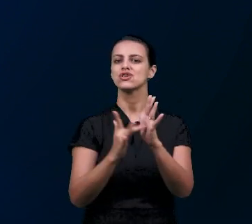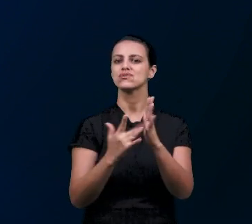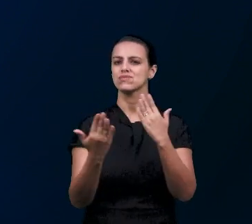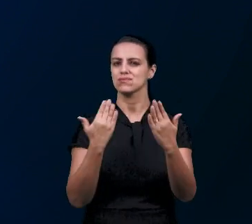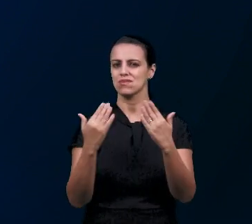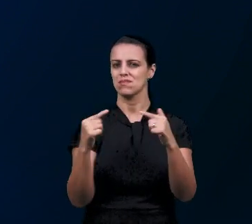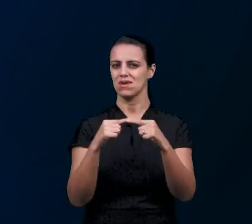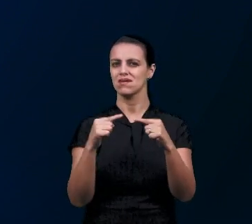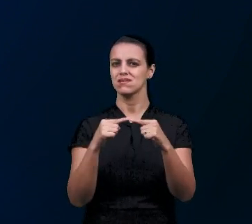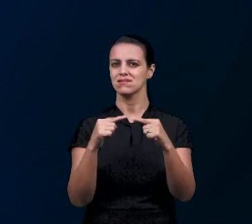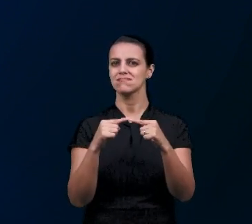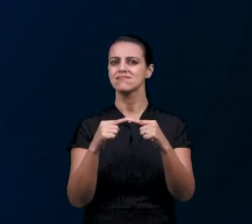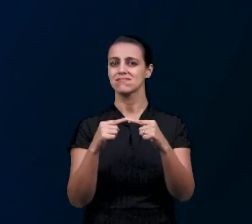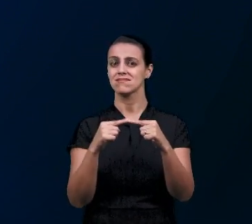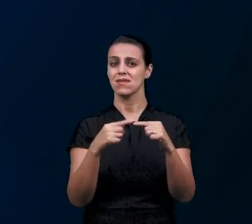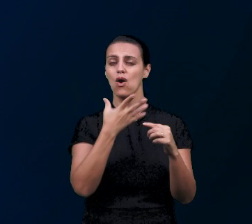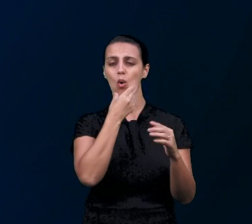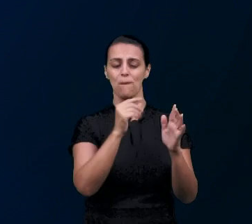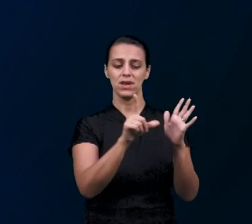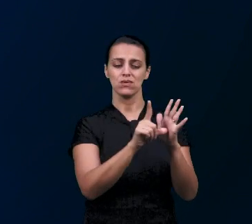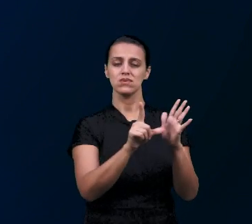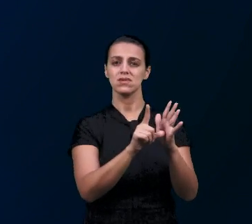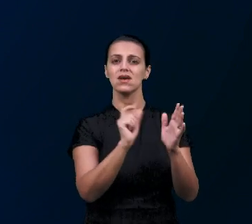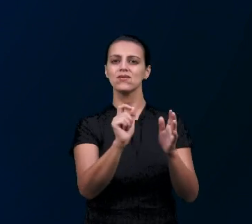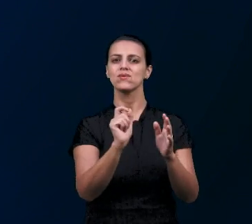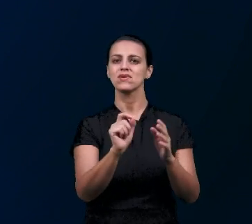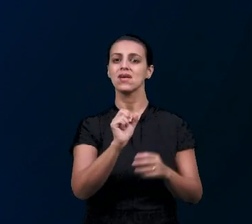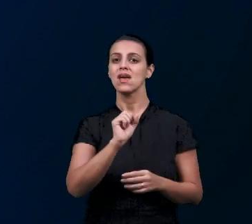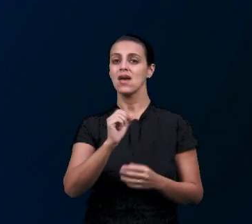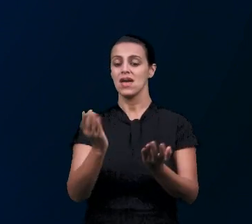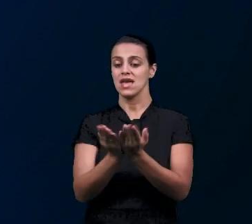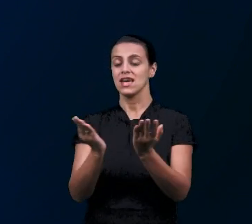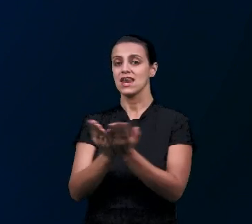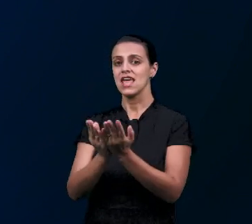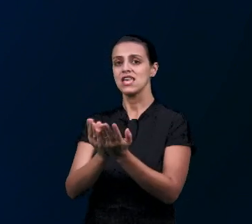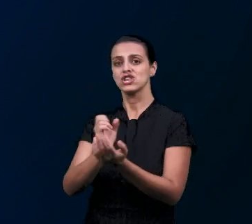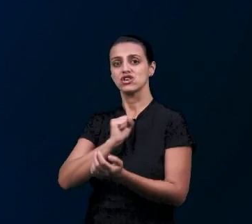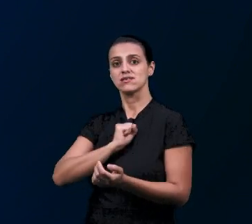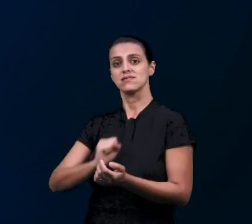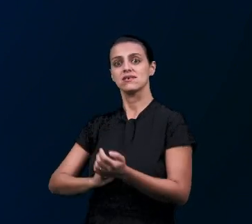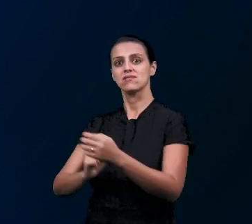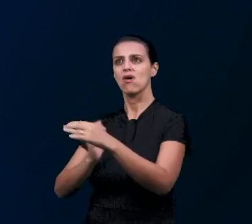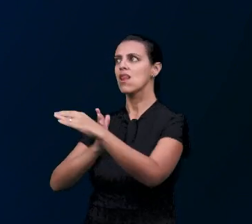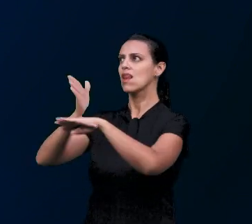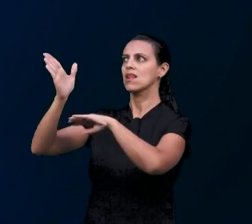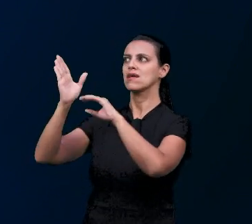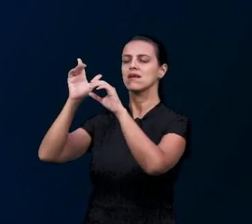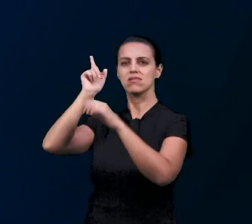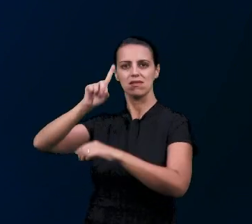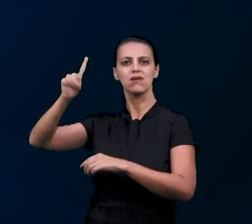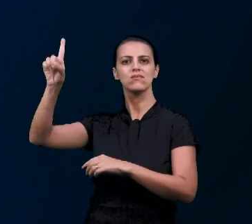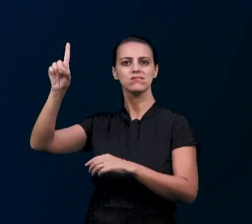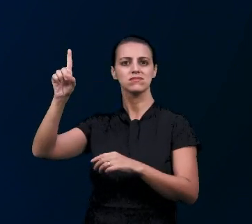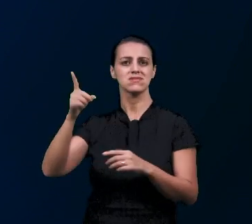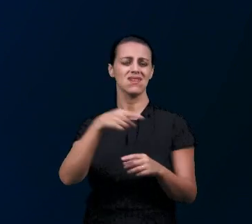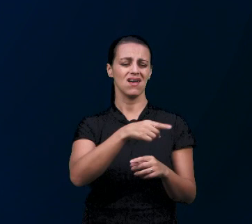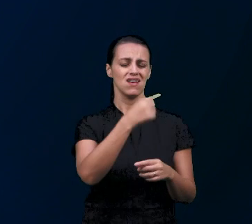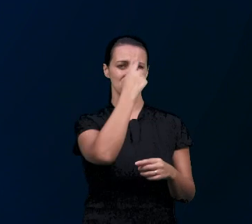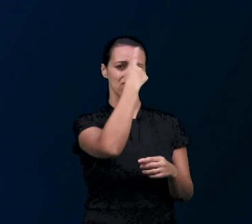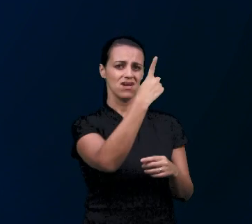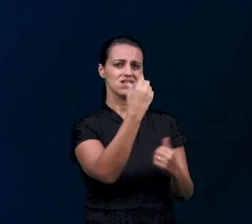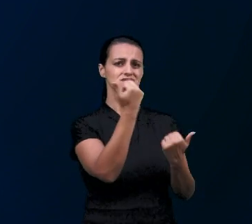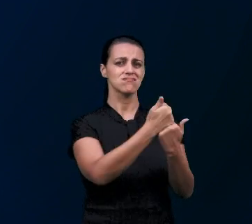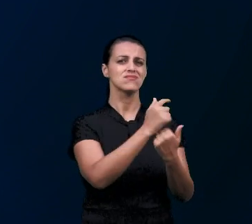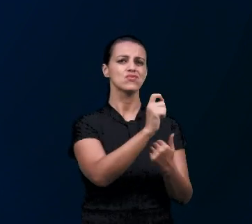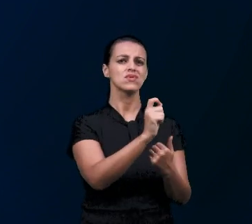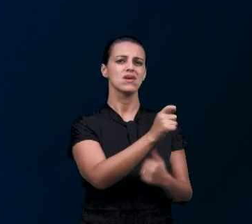Jésus versé dans la croix. Donc, dans les thèses, c'est le sacerdoce universel de chrétien et le dogme qui contrarie,